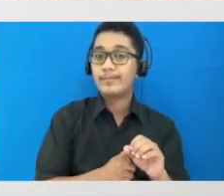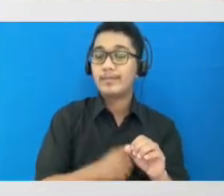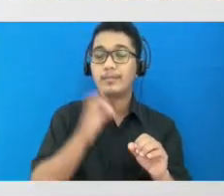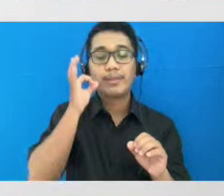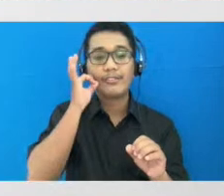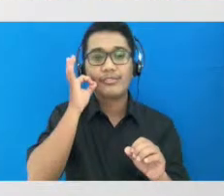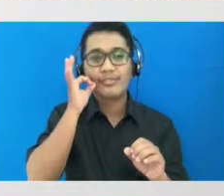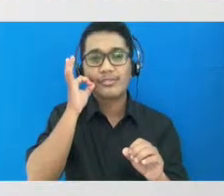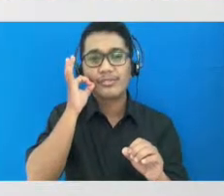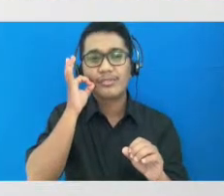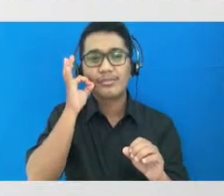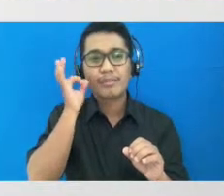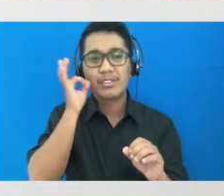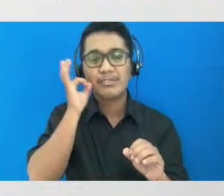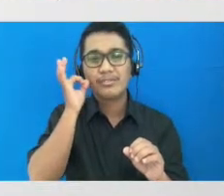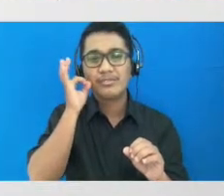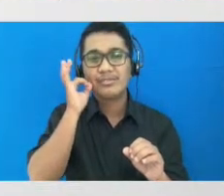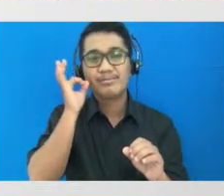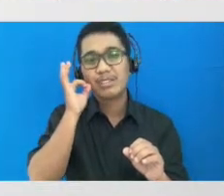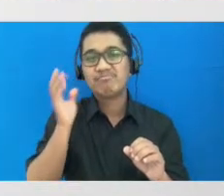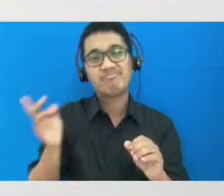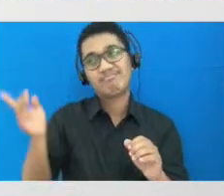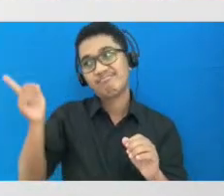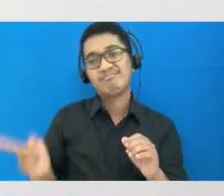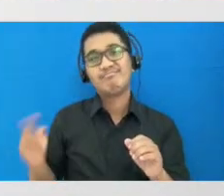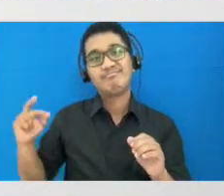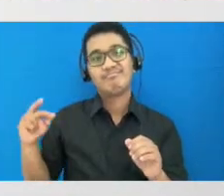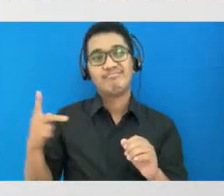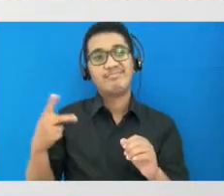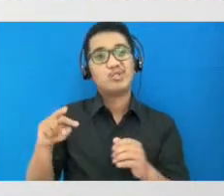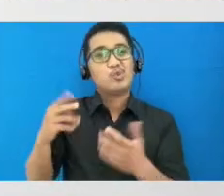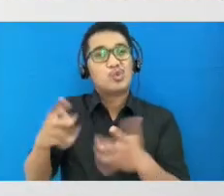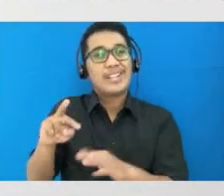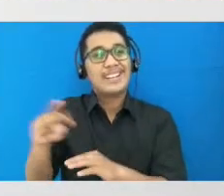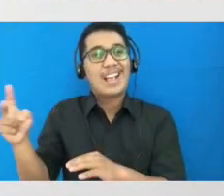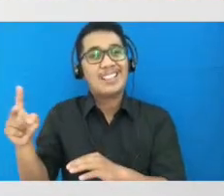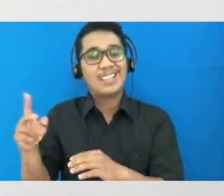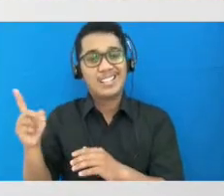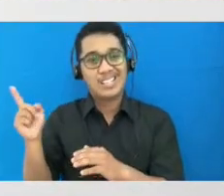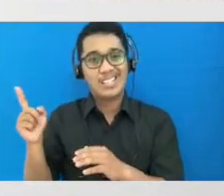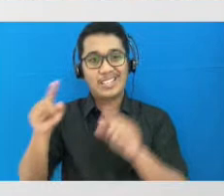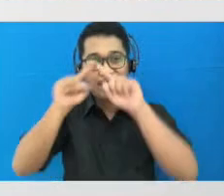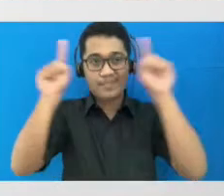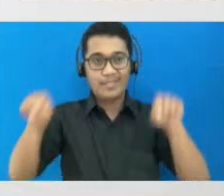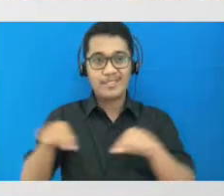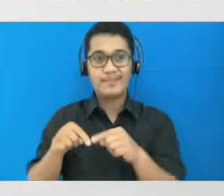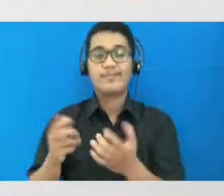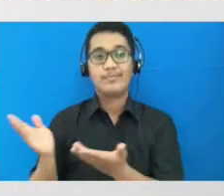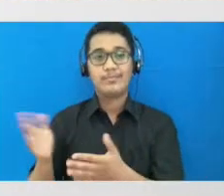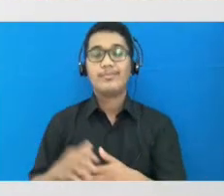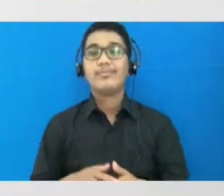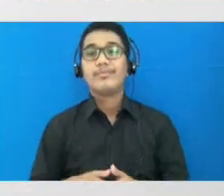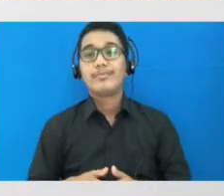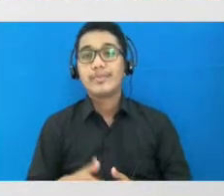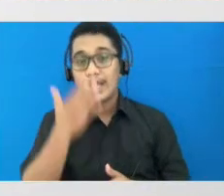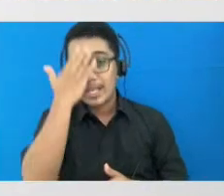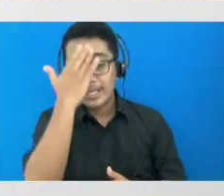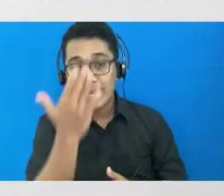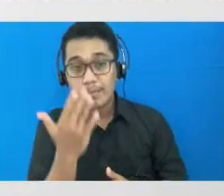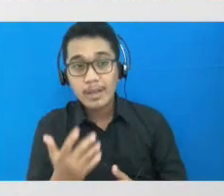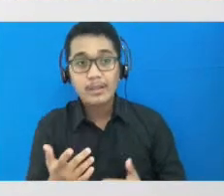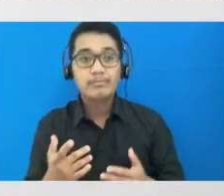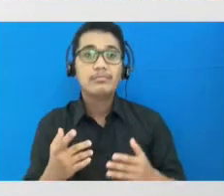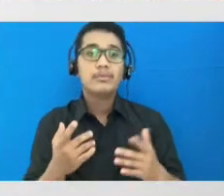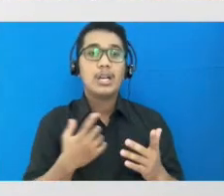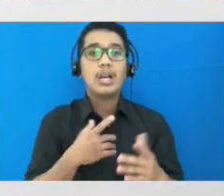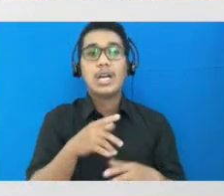sorry, ini slide. Oh, ternyata udah dirubah nih slide-nya. Terima kasih. The role of journal. Nah, kenapa right to be informed itu